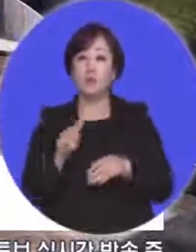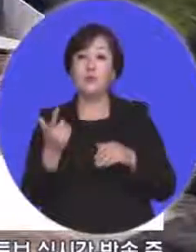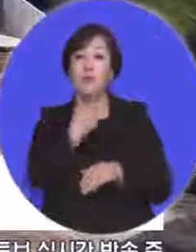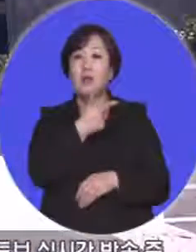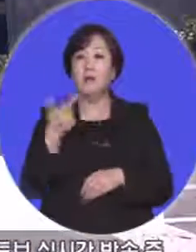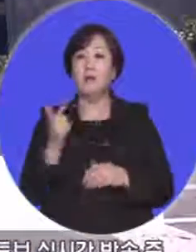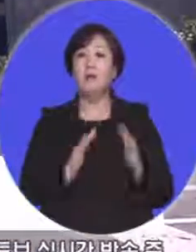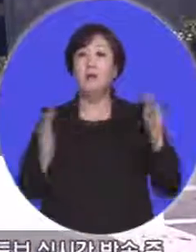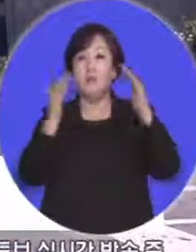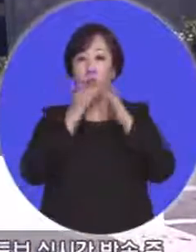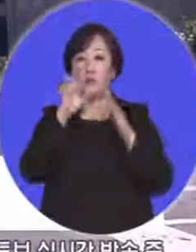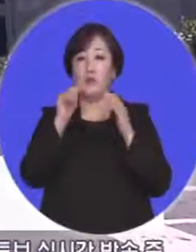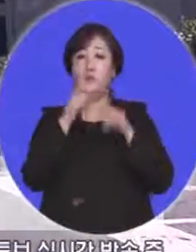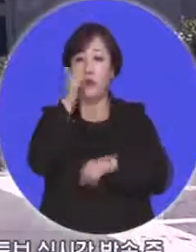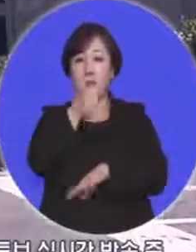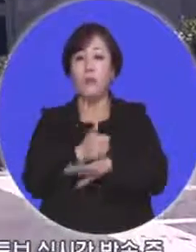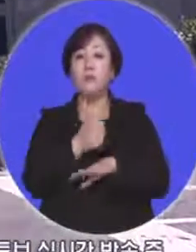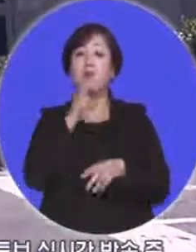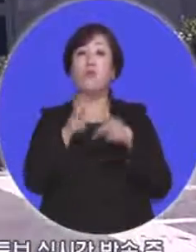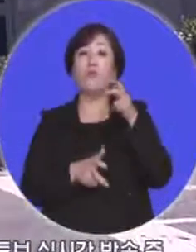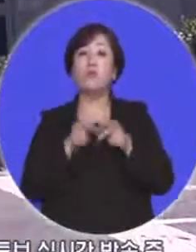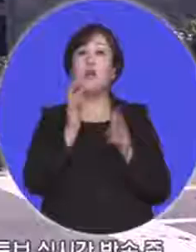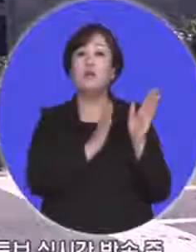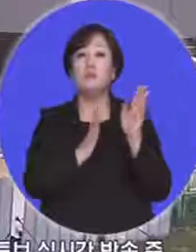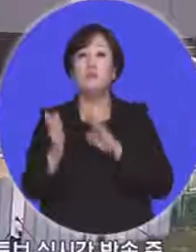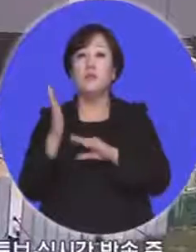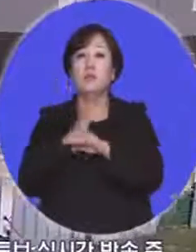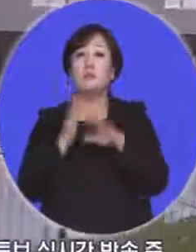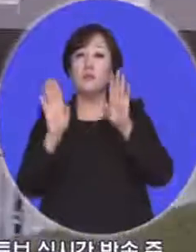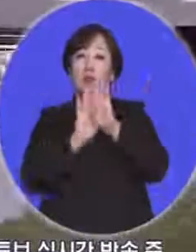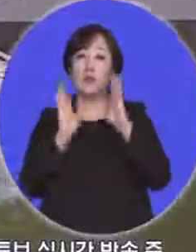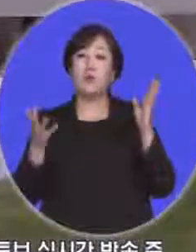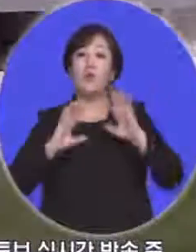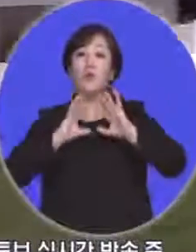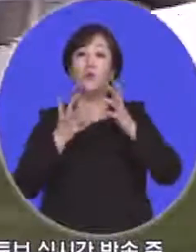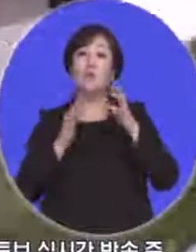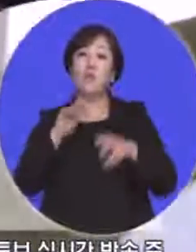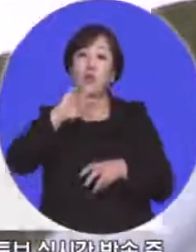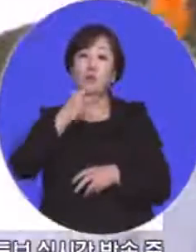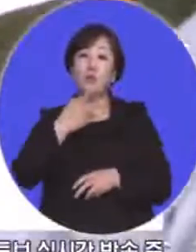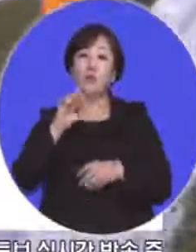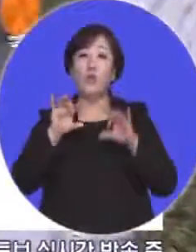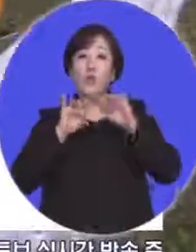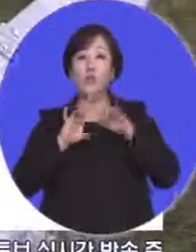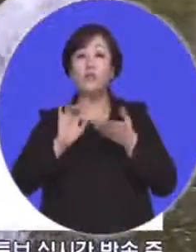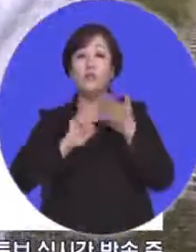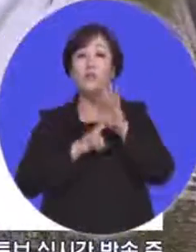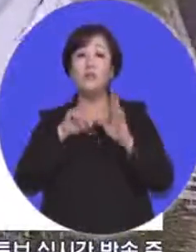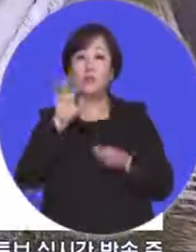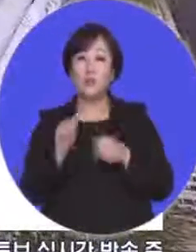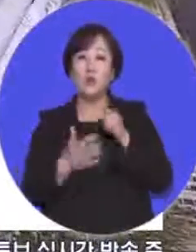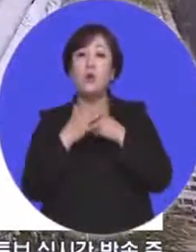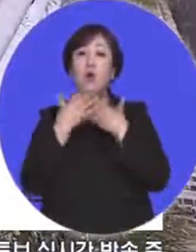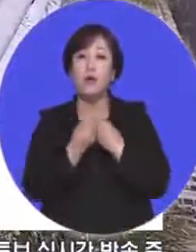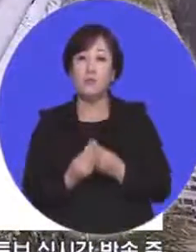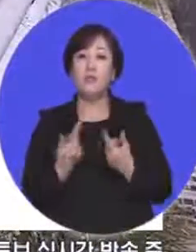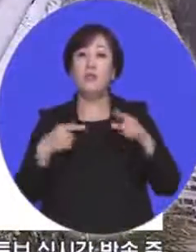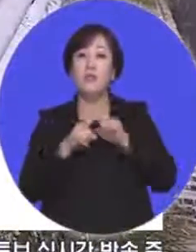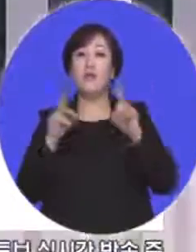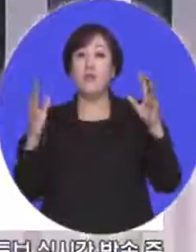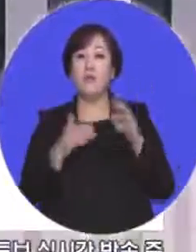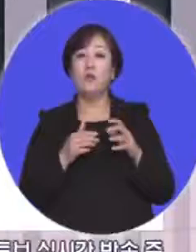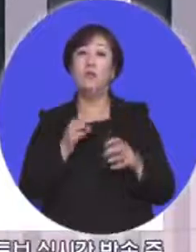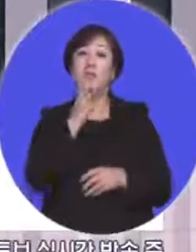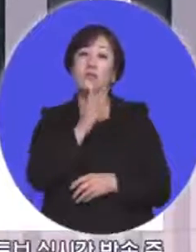모습을 드러낸 채 막바지 공사가 한창입니다. 개관 행사인 국제 수소 에너지 전시회를 시작으로 안전산업 위크,